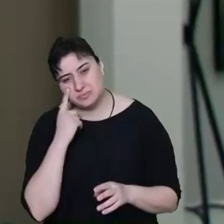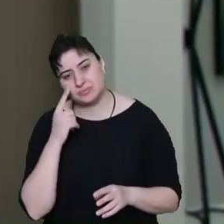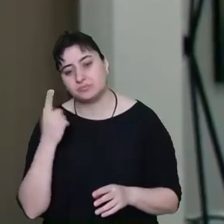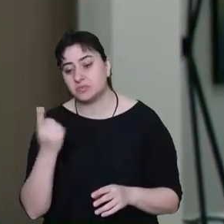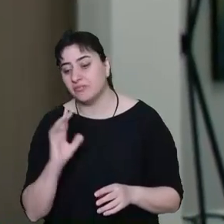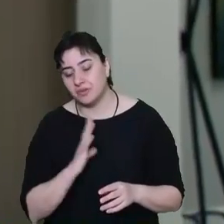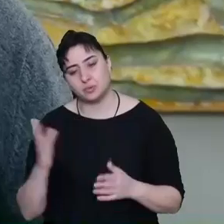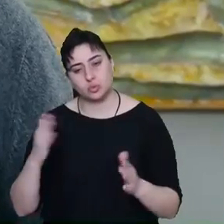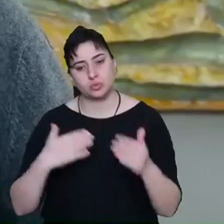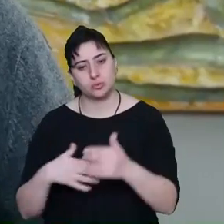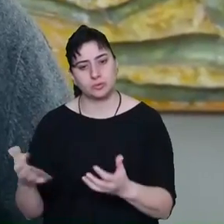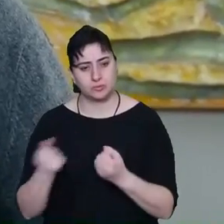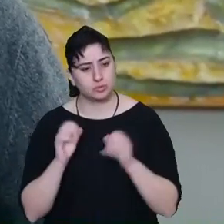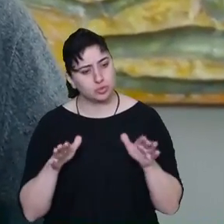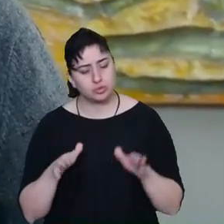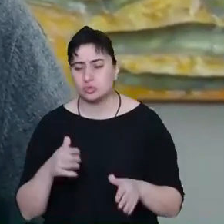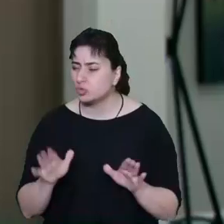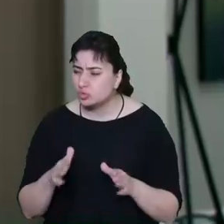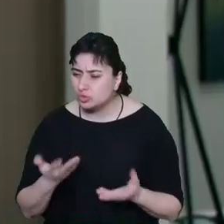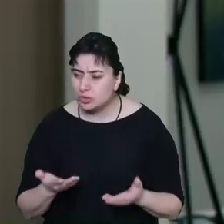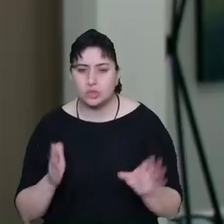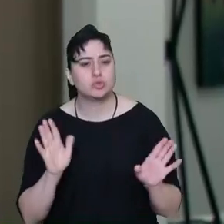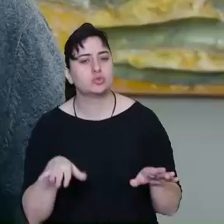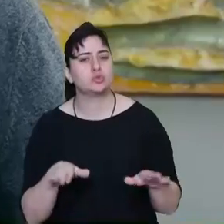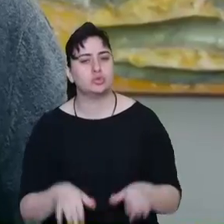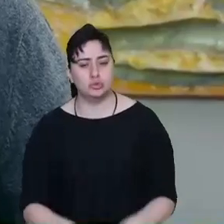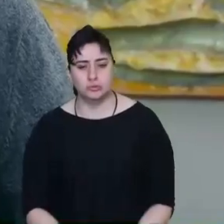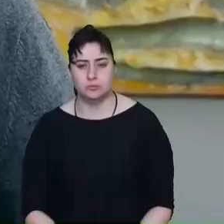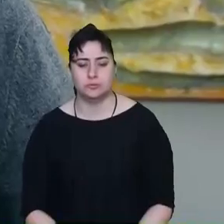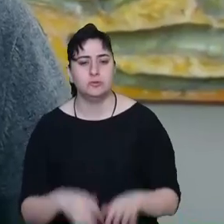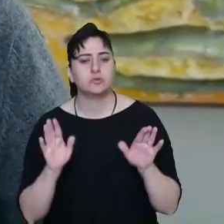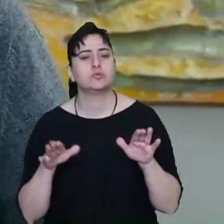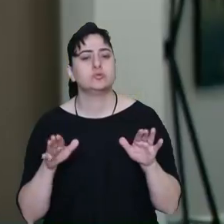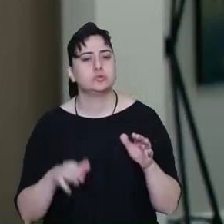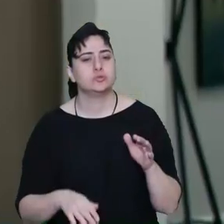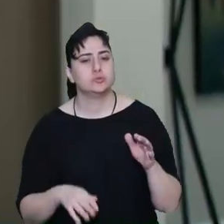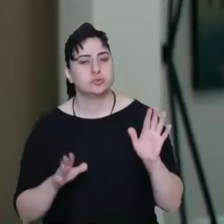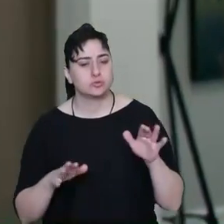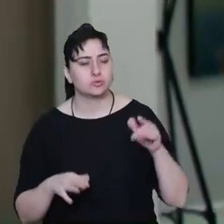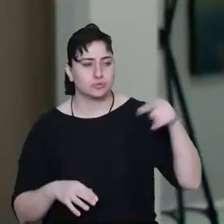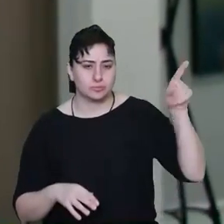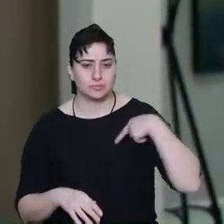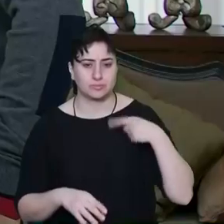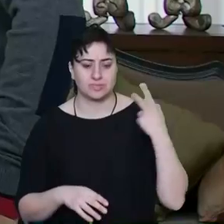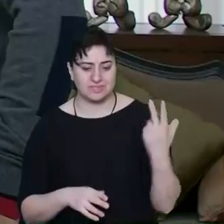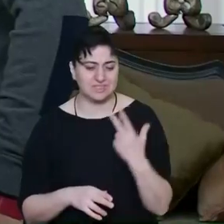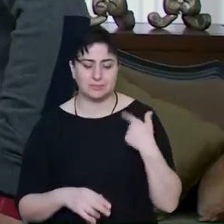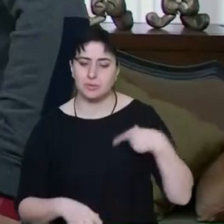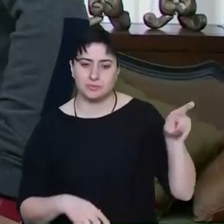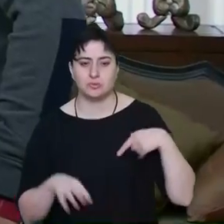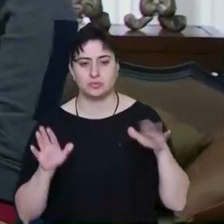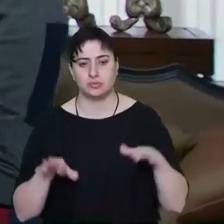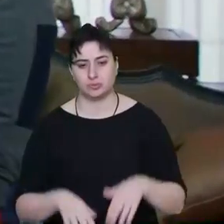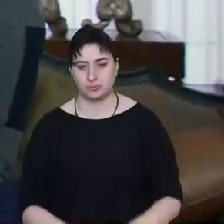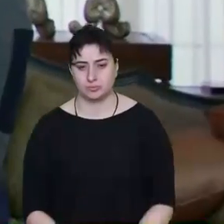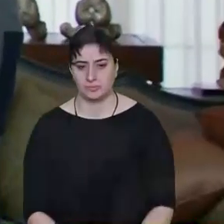getirse alayım geleyim kuşu. Kuş mu? Ne kuşu? Kuş kuş. Kuş diyorum. Kuş gibi uçayım geleyim diyorum. Şükrü